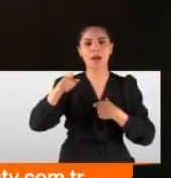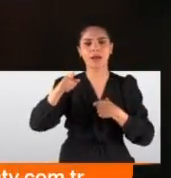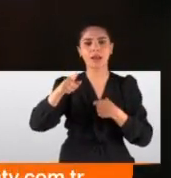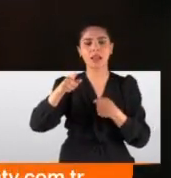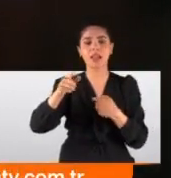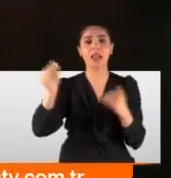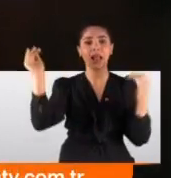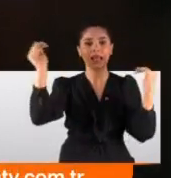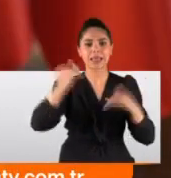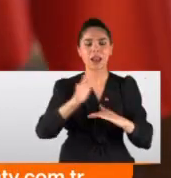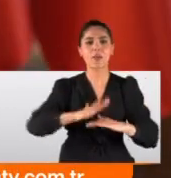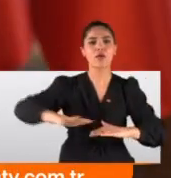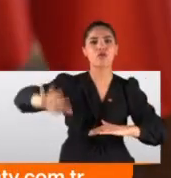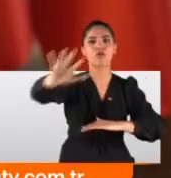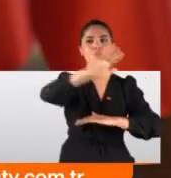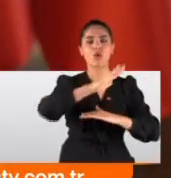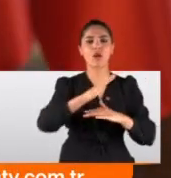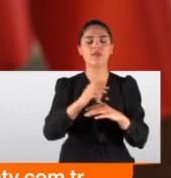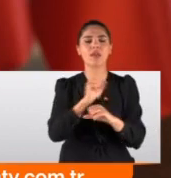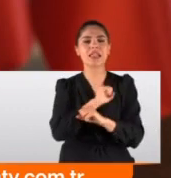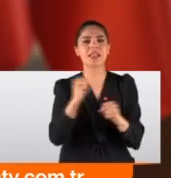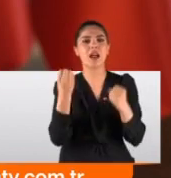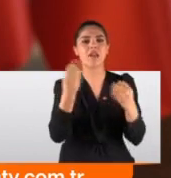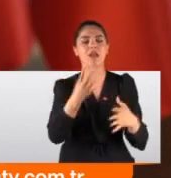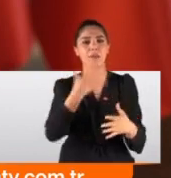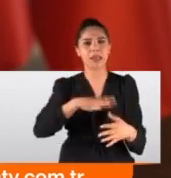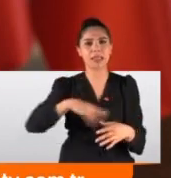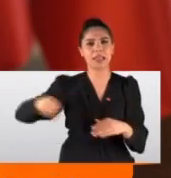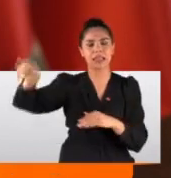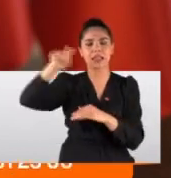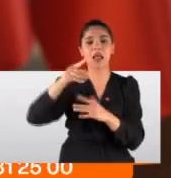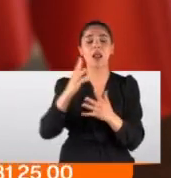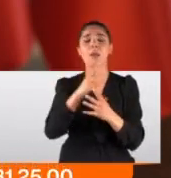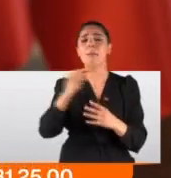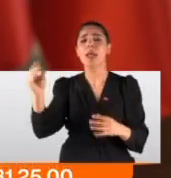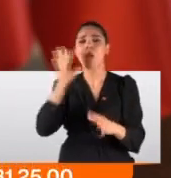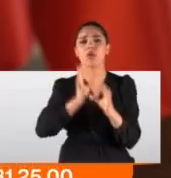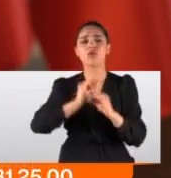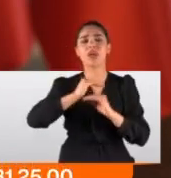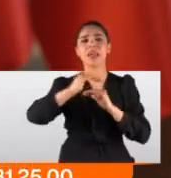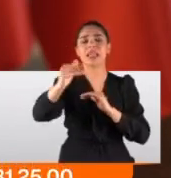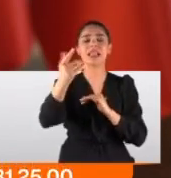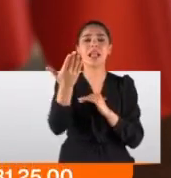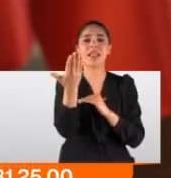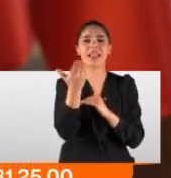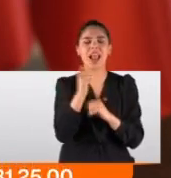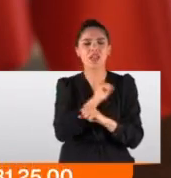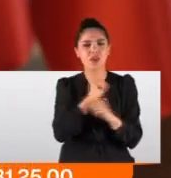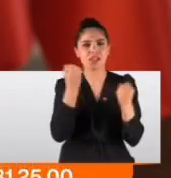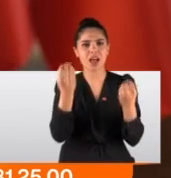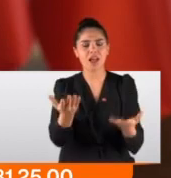gönül coğrafyamızı kana ve gözyaşına bulayanlar, milyonlarca insanın geleceklerini